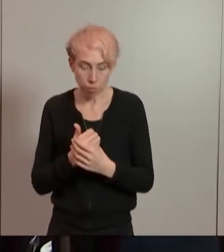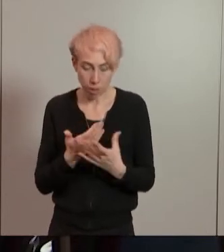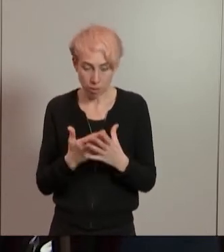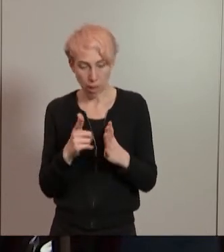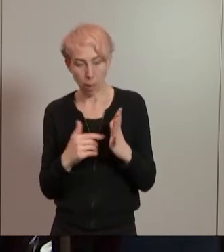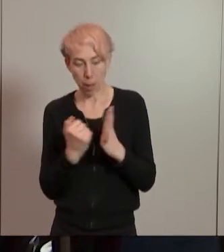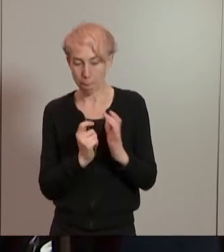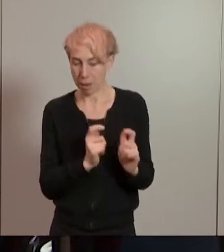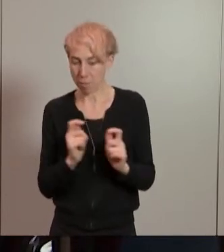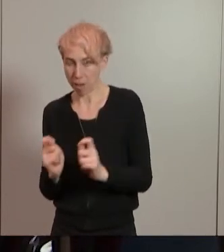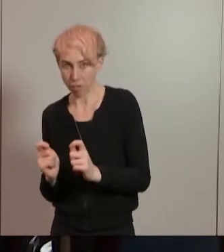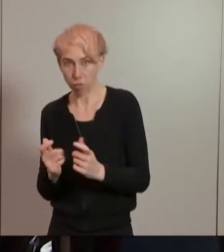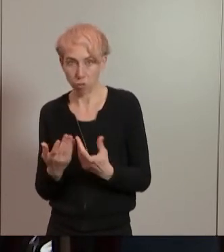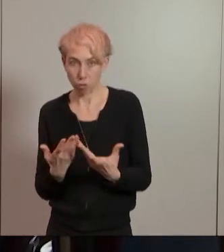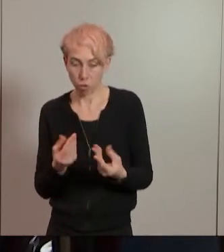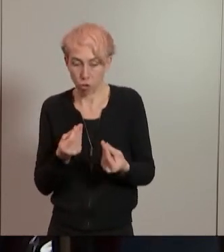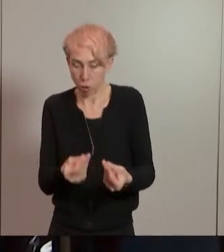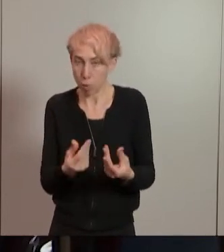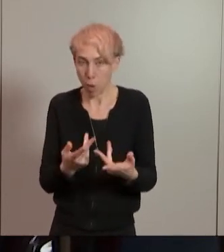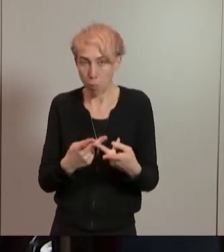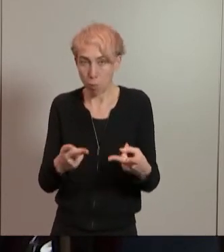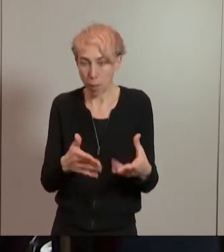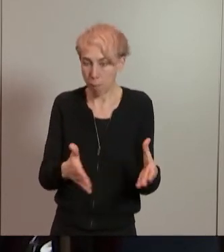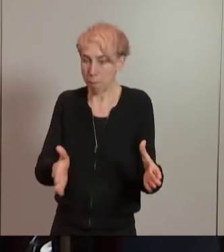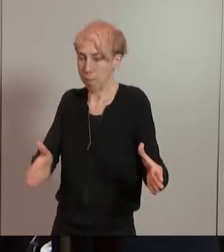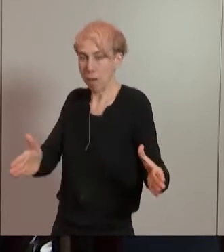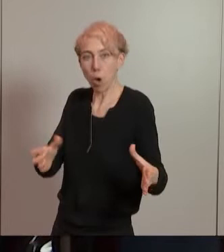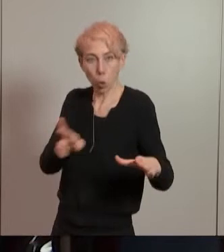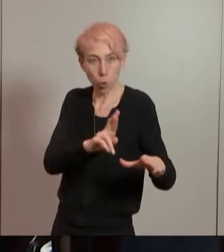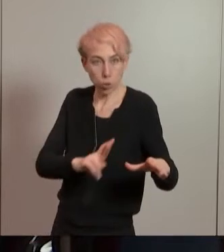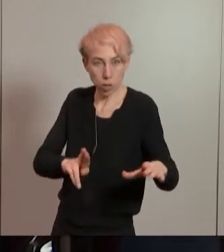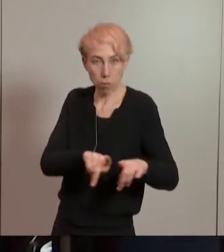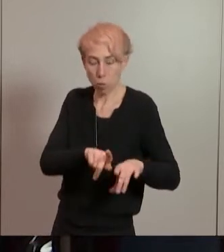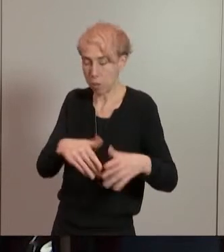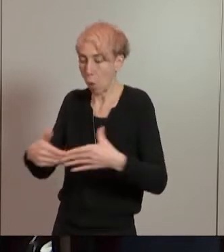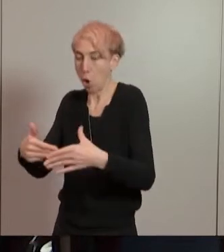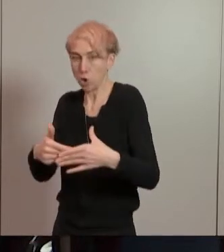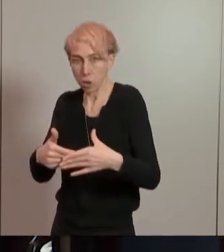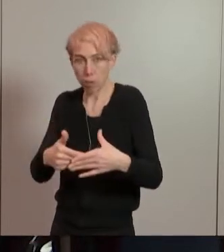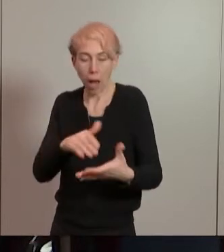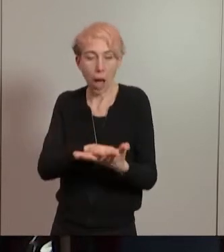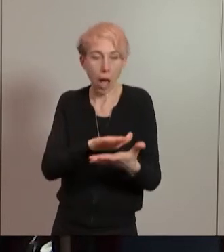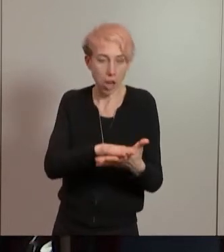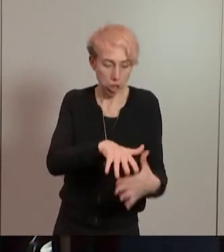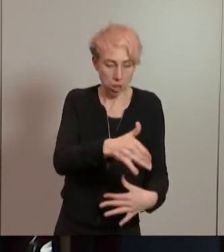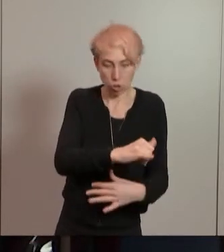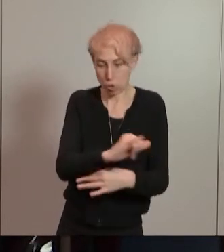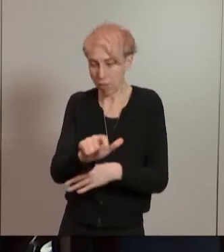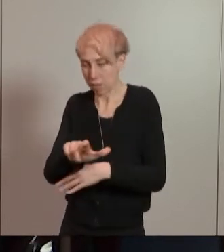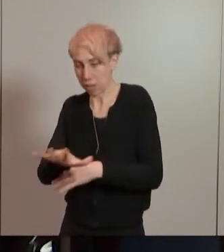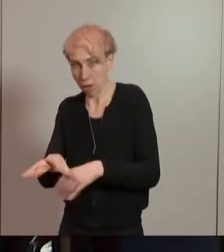l'action donc à des publics de Rezé et des alentours et d'élargir la tranche d'âge aux 15-25 ans pour les jeunes